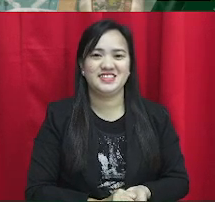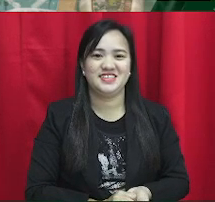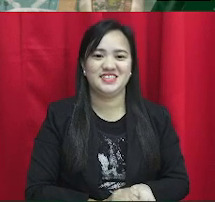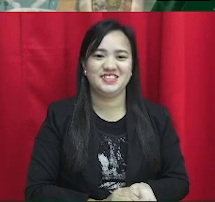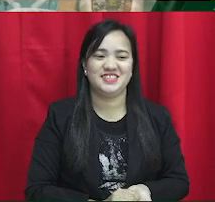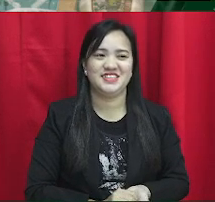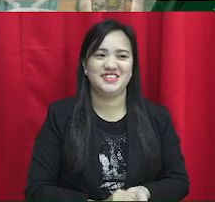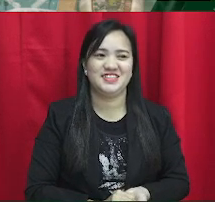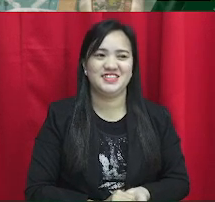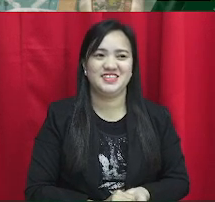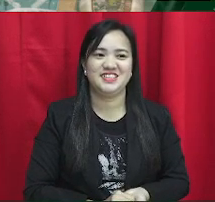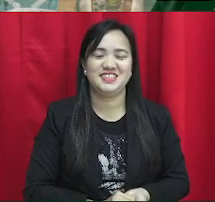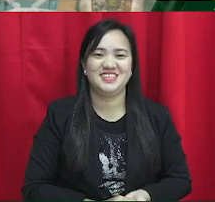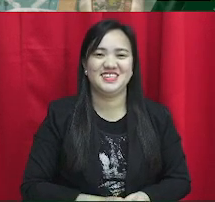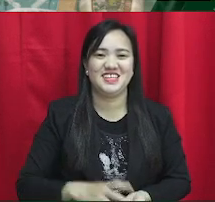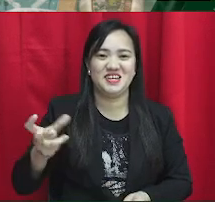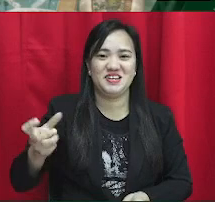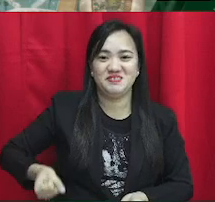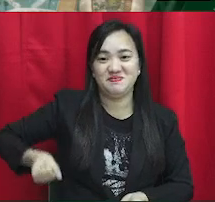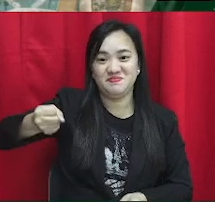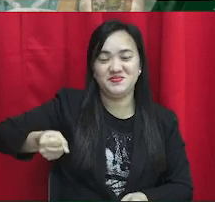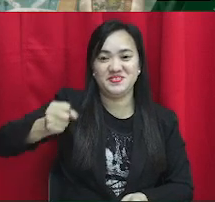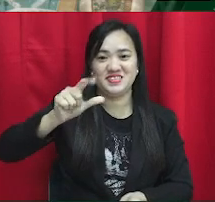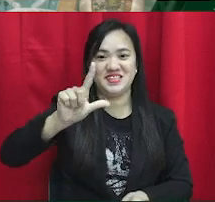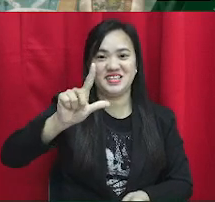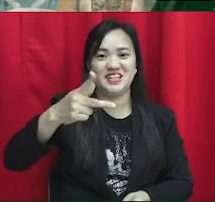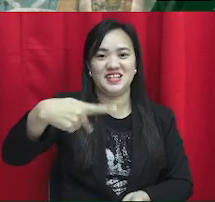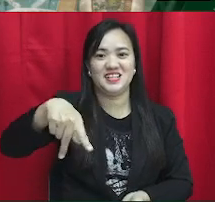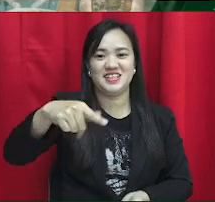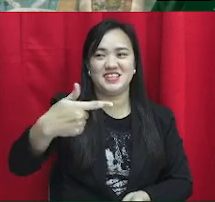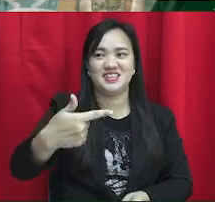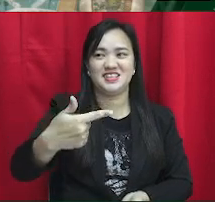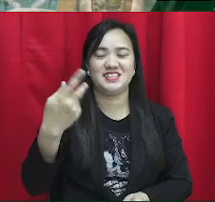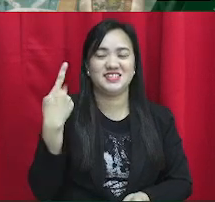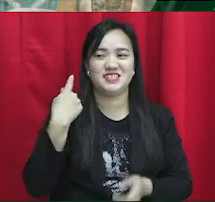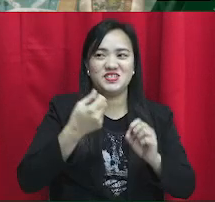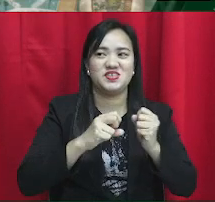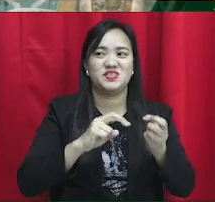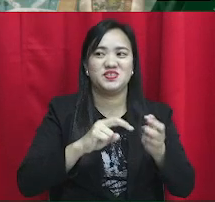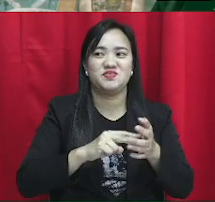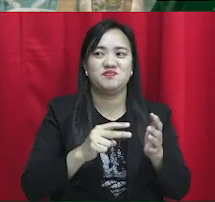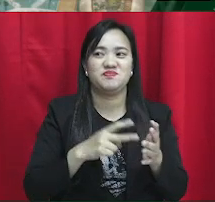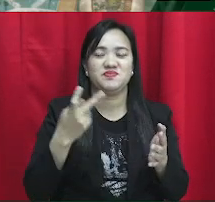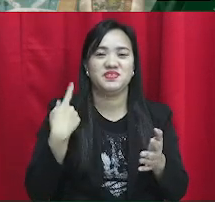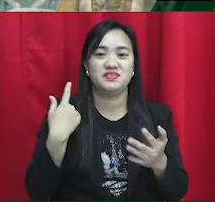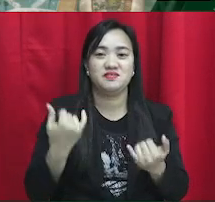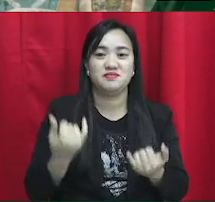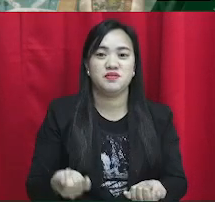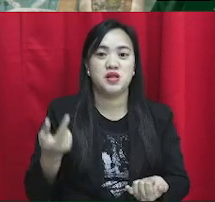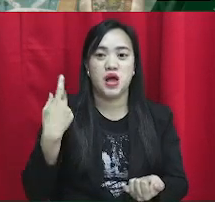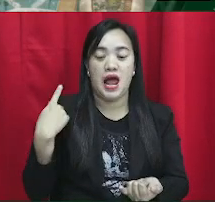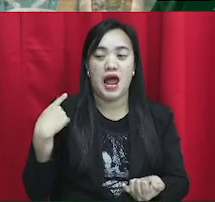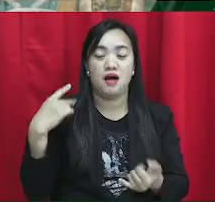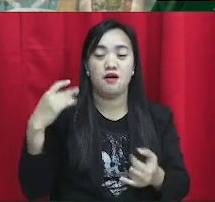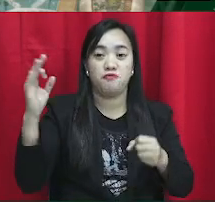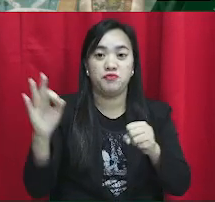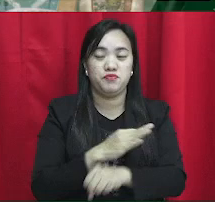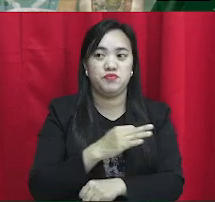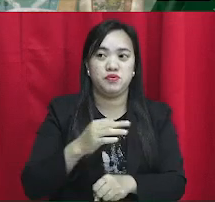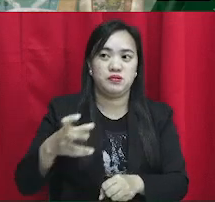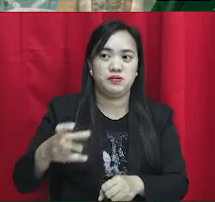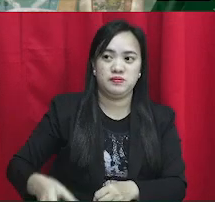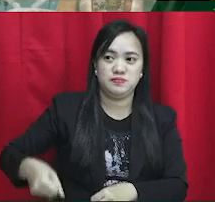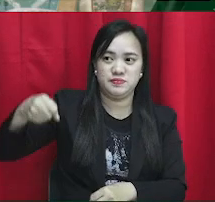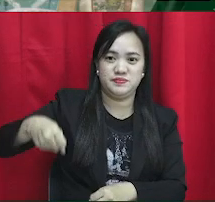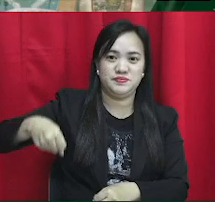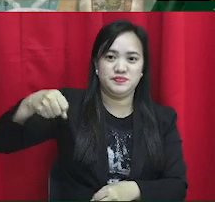na eh. Bubuhat ka ng LPG. Ibig sabihin, may laman yung binubuhat. Oo, sino magbibili ng walang